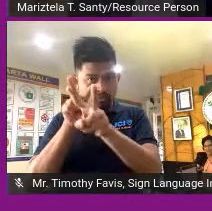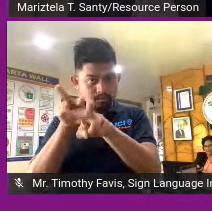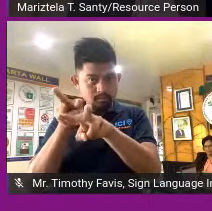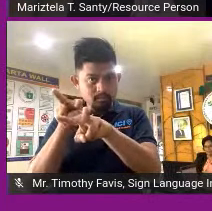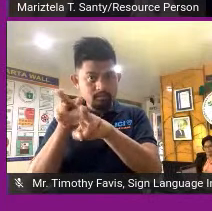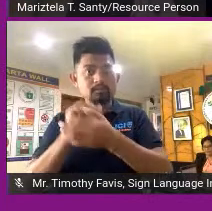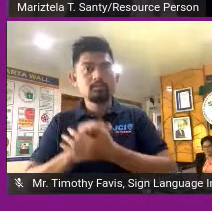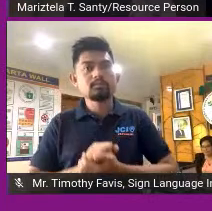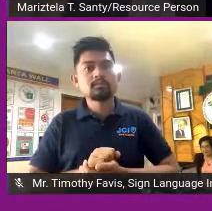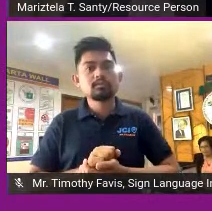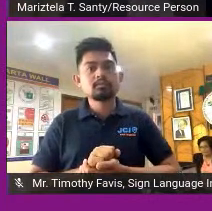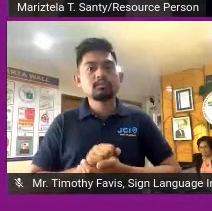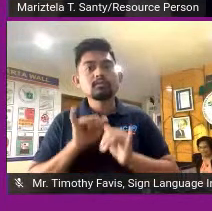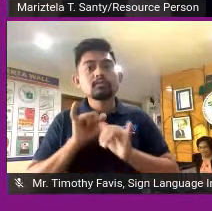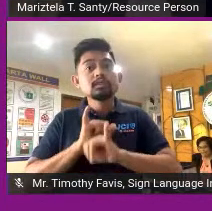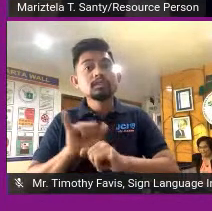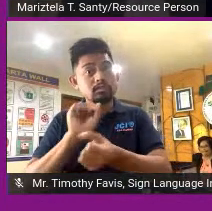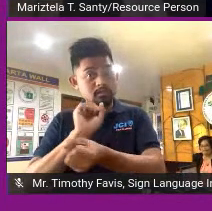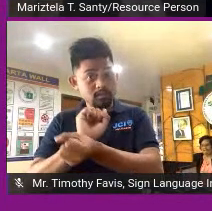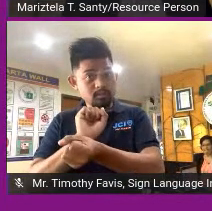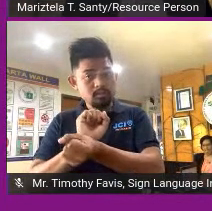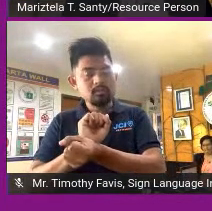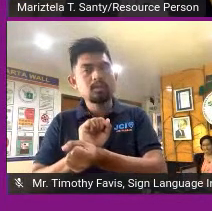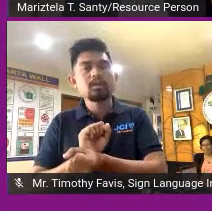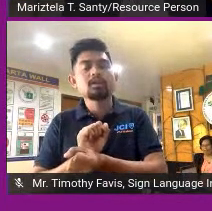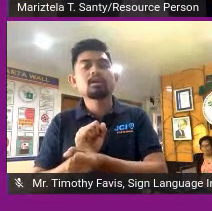Tingnan natin pagdating sa bahay.